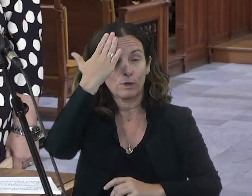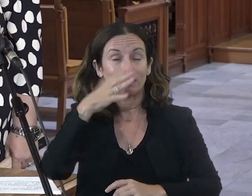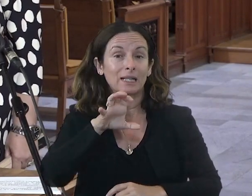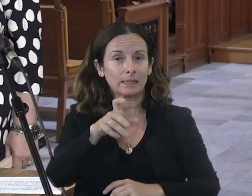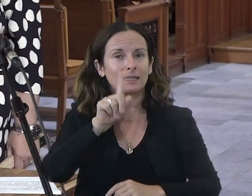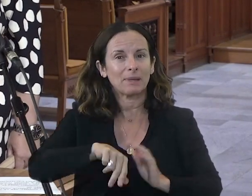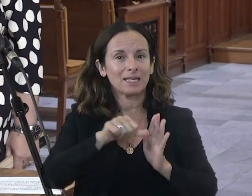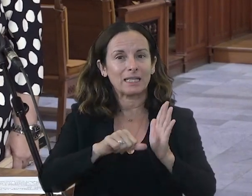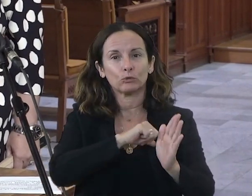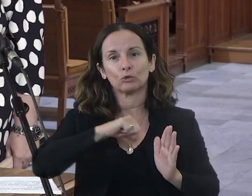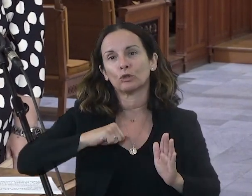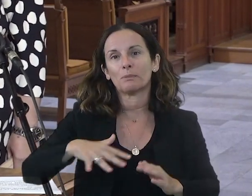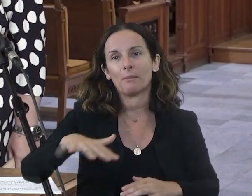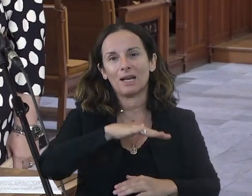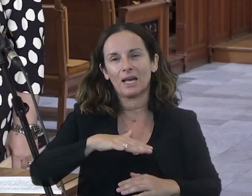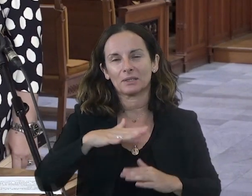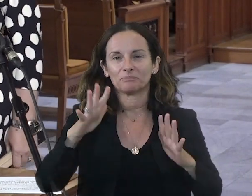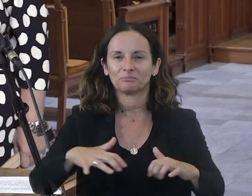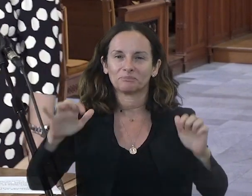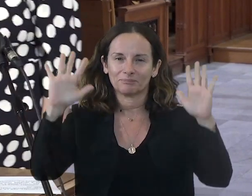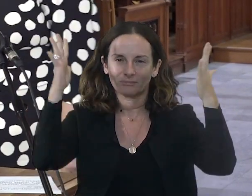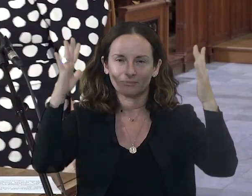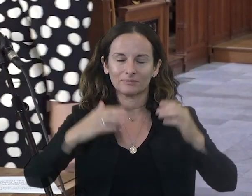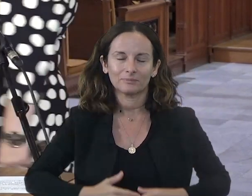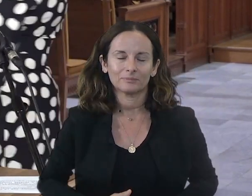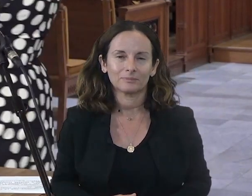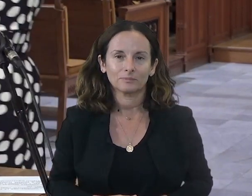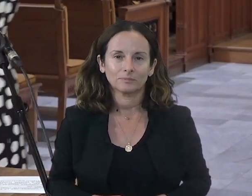així com l'Estatut d'Autonomia de les Illes Balears.